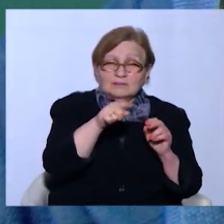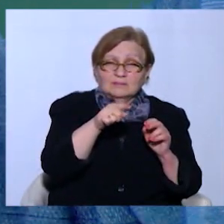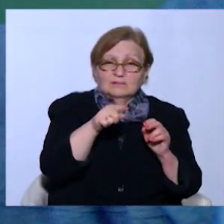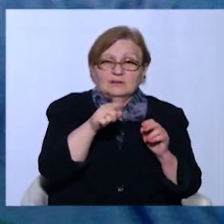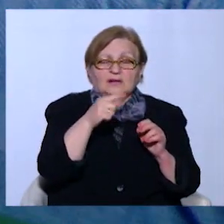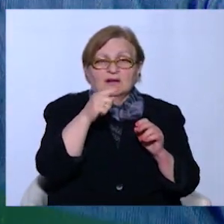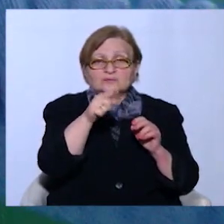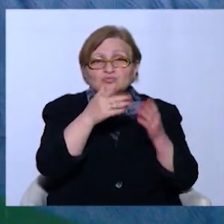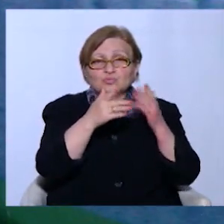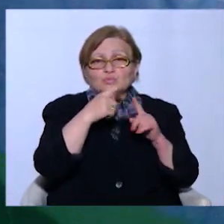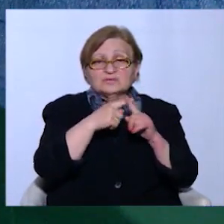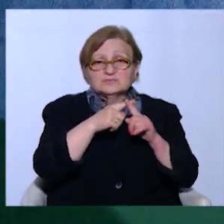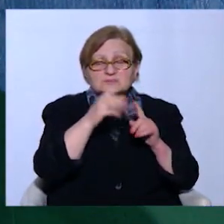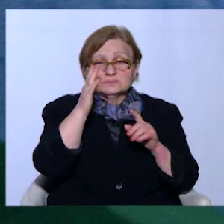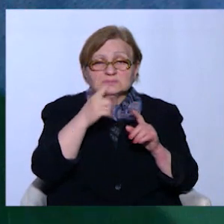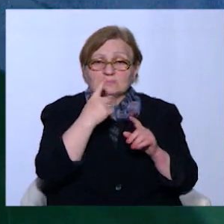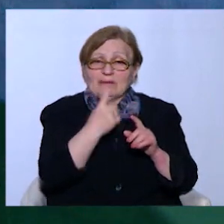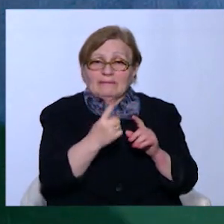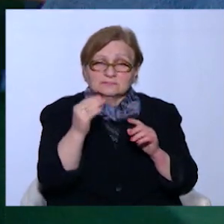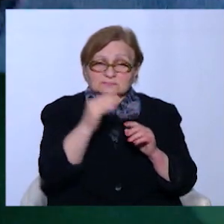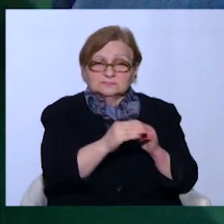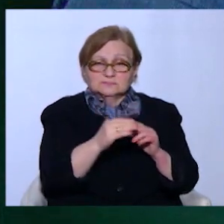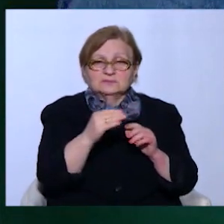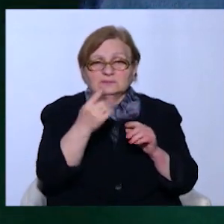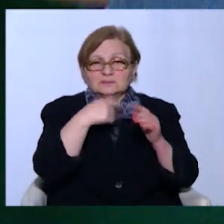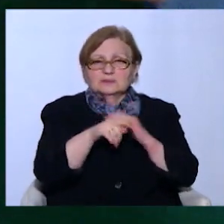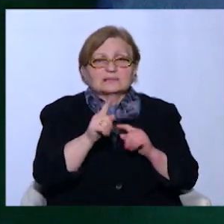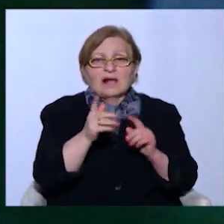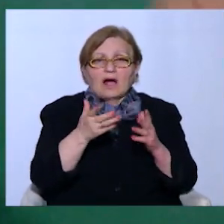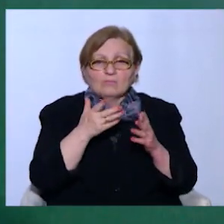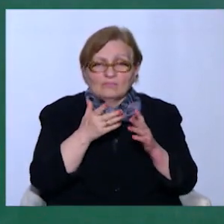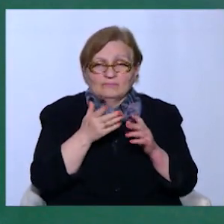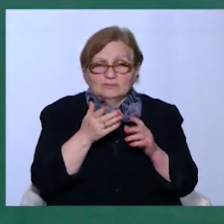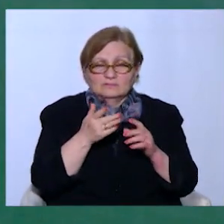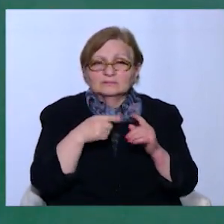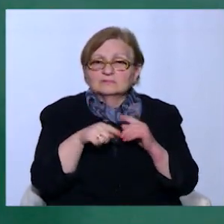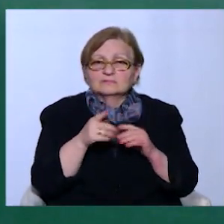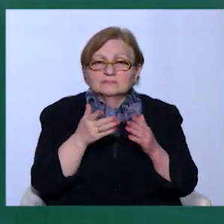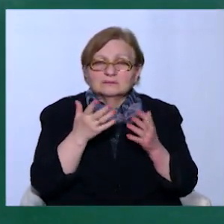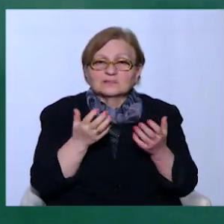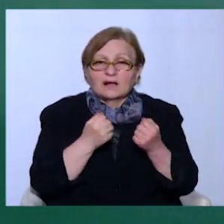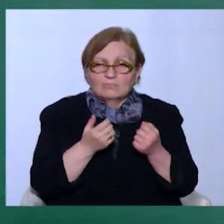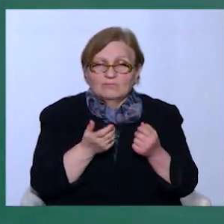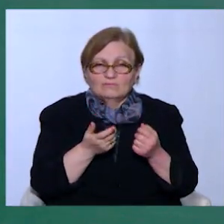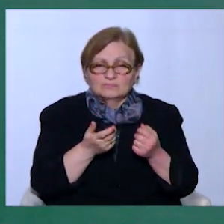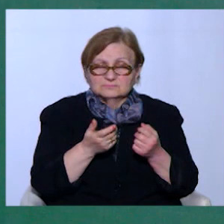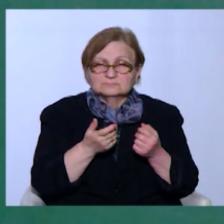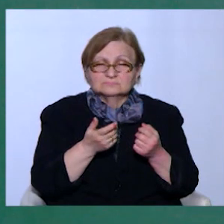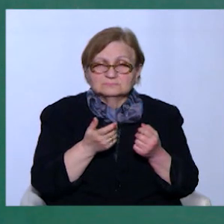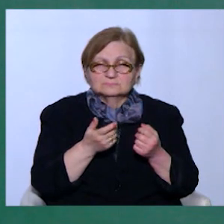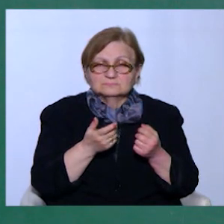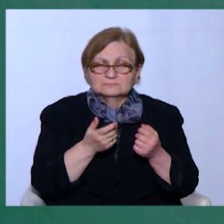x-ის უდრის 1-ისათვის. 47 მინუს 93 პლუს 35 და